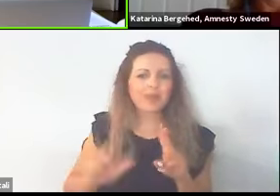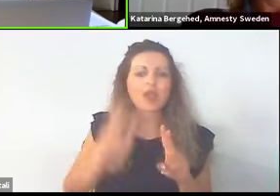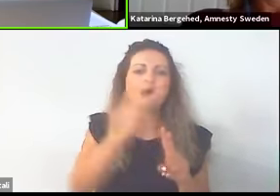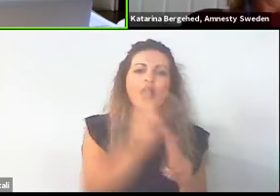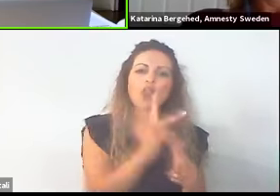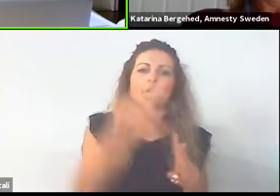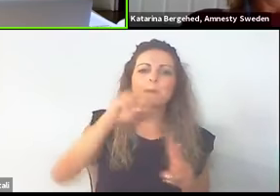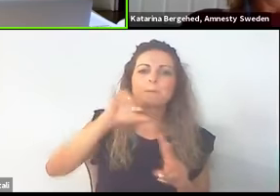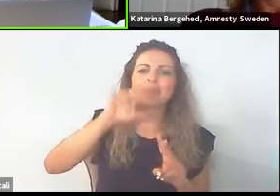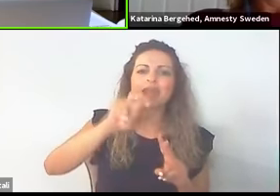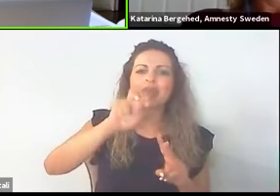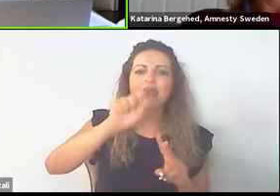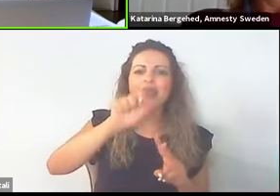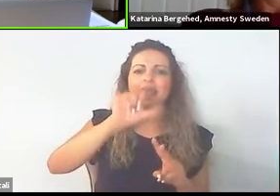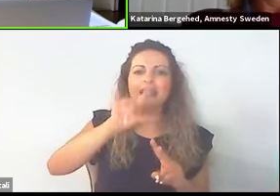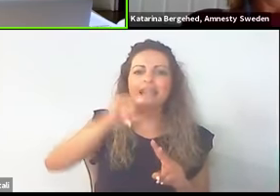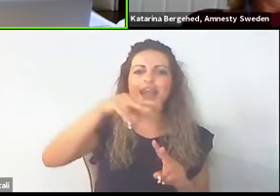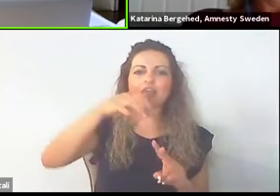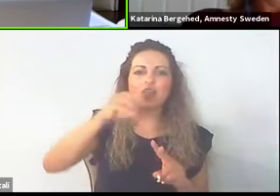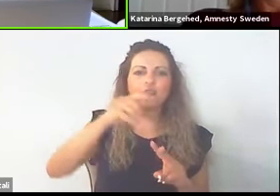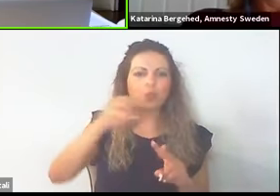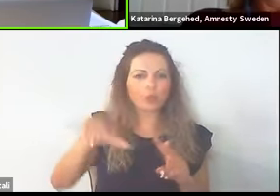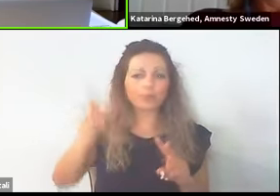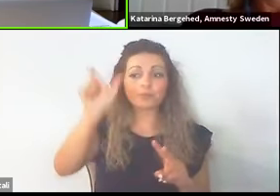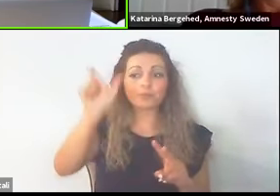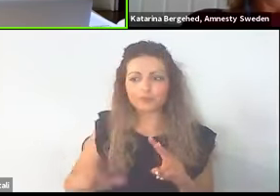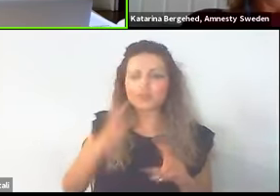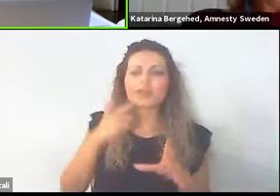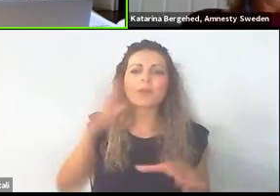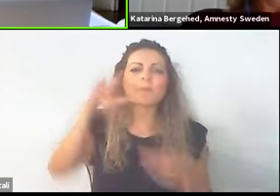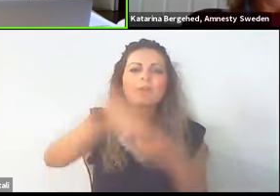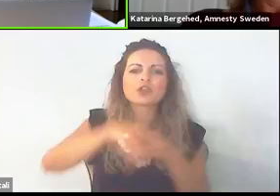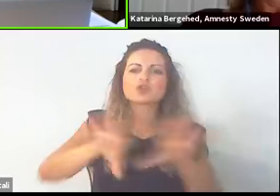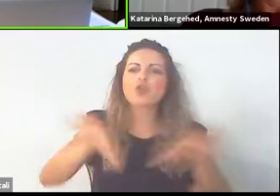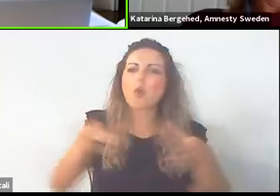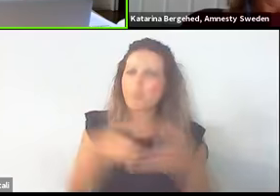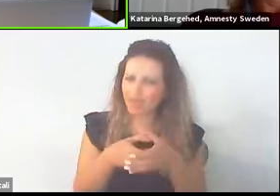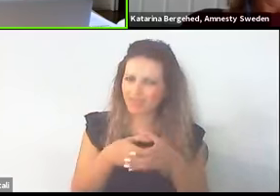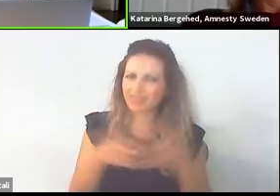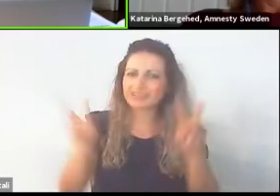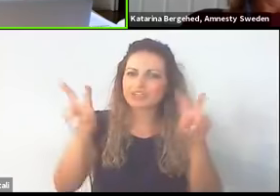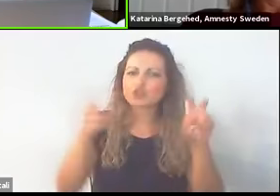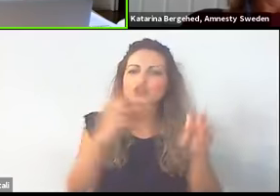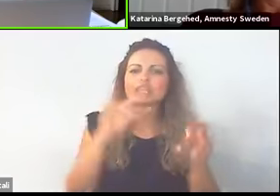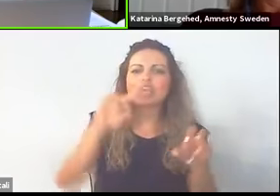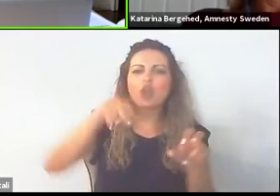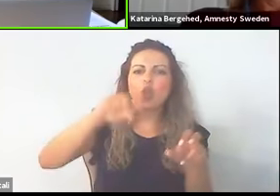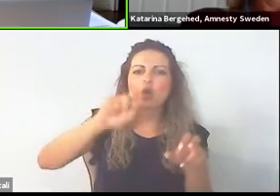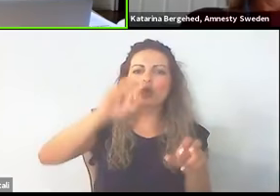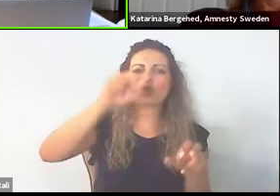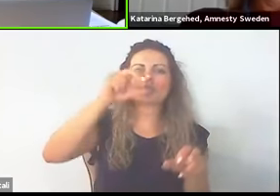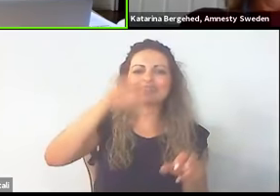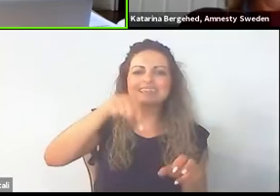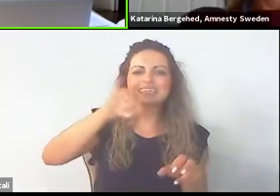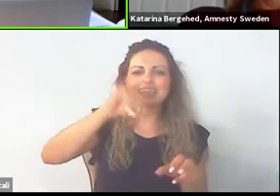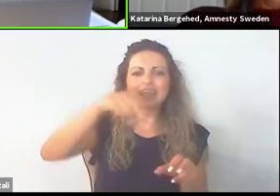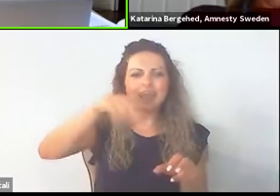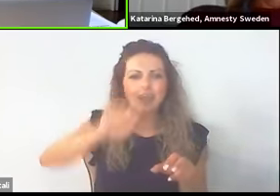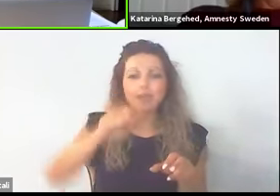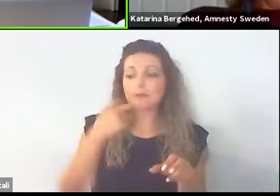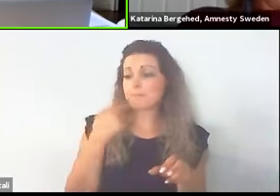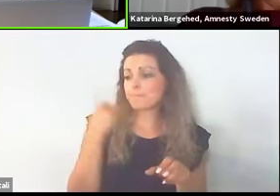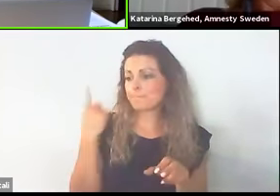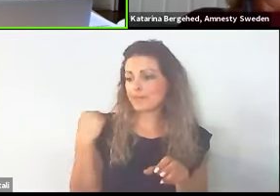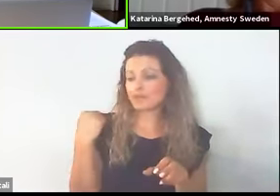φεμινιστικής ομάδας Κιλοτίνα, η οποία συναντήθηκε για πρώτη φορά τον Ιούλιο του 2019 στη Βέρεια και έχει